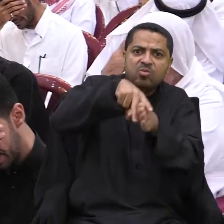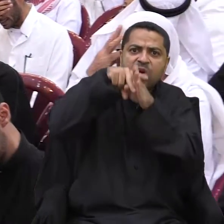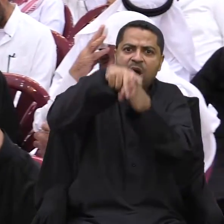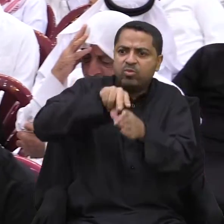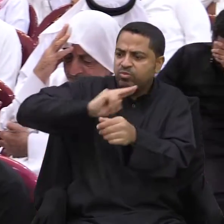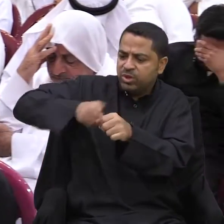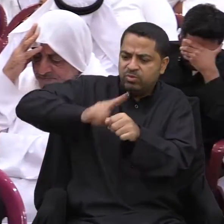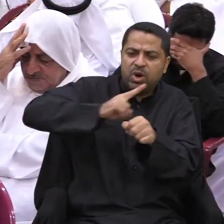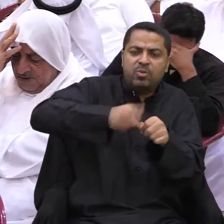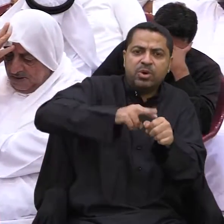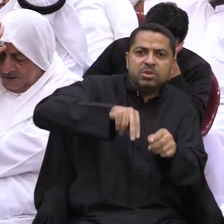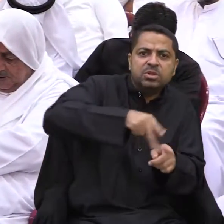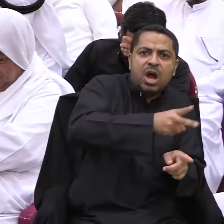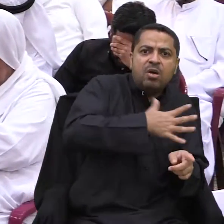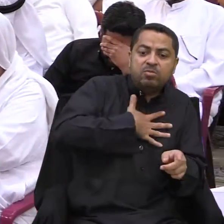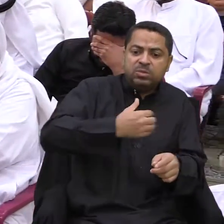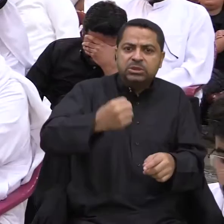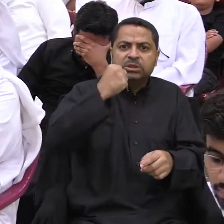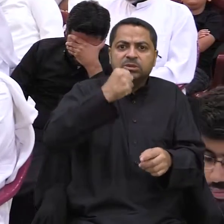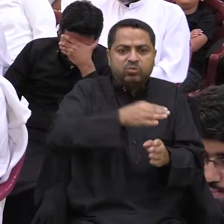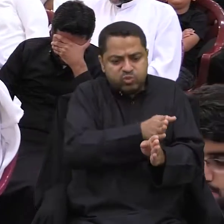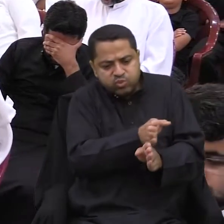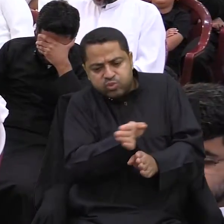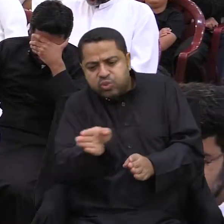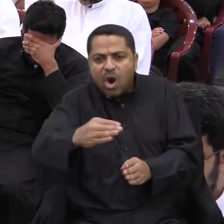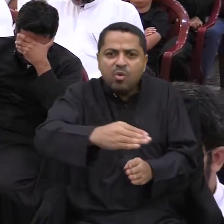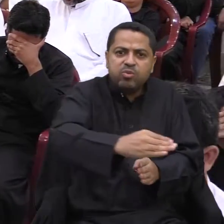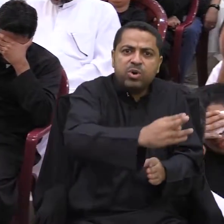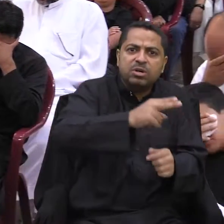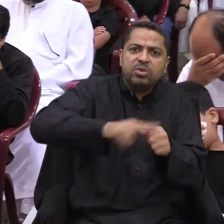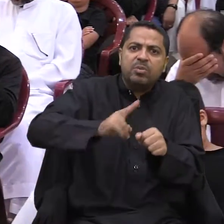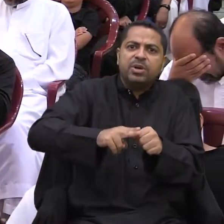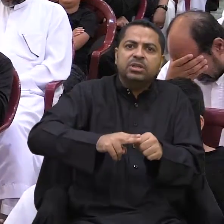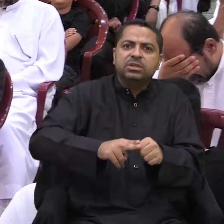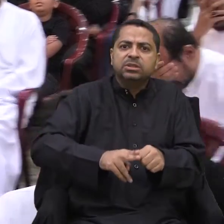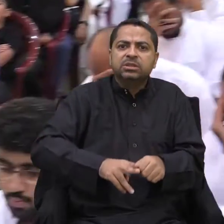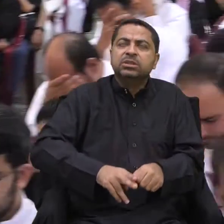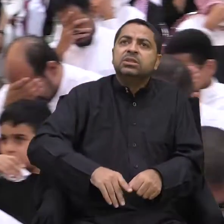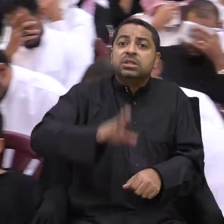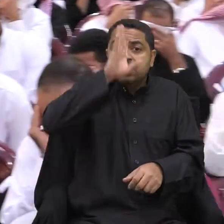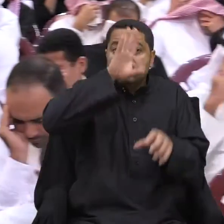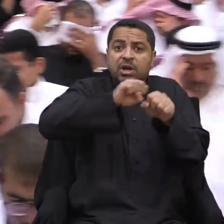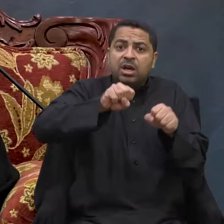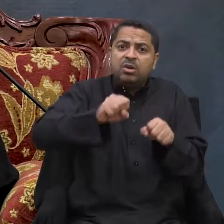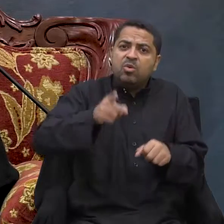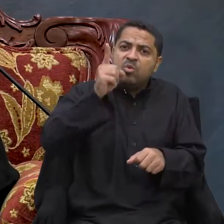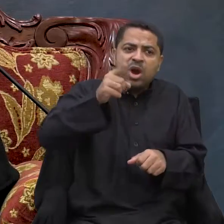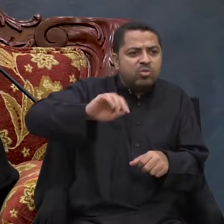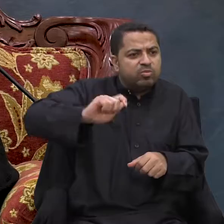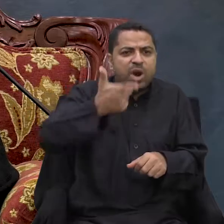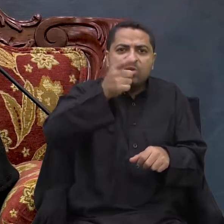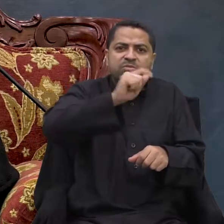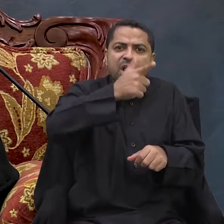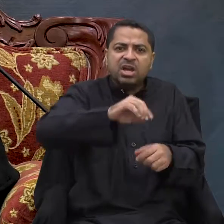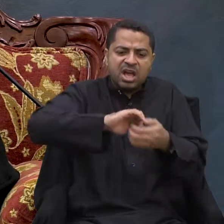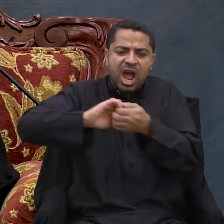أوساطهم ويخرج من أعراضهم وهو يقول: إلى أين تفرون وقد